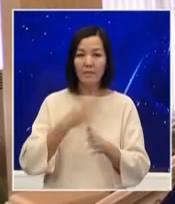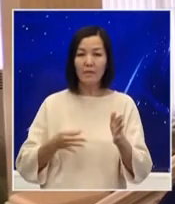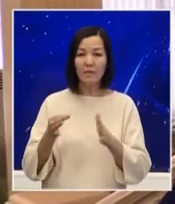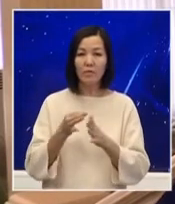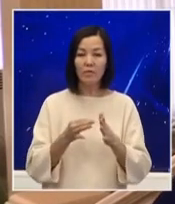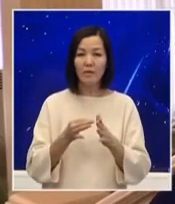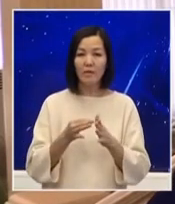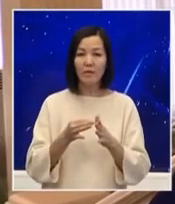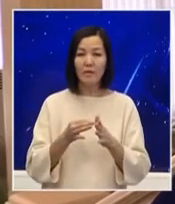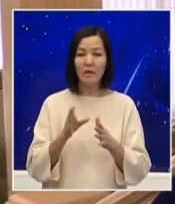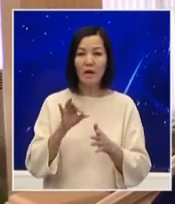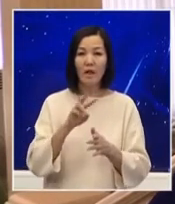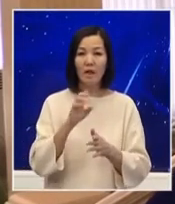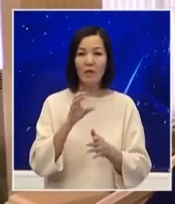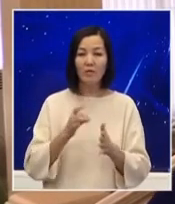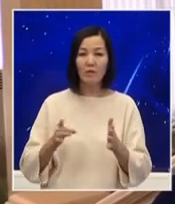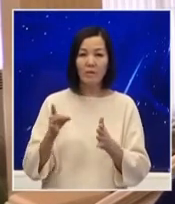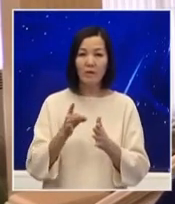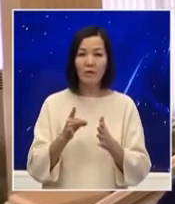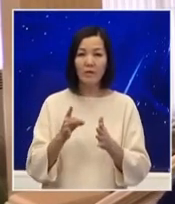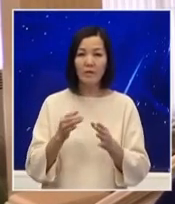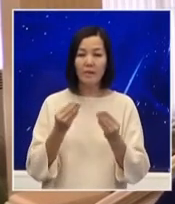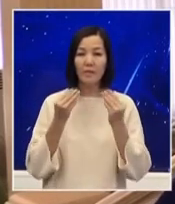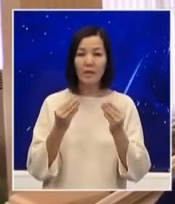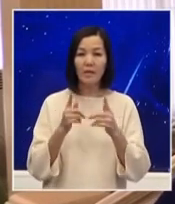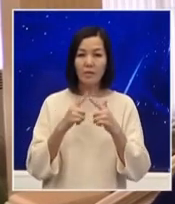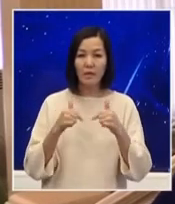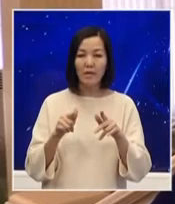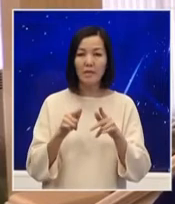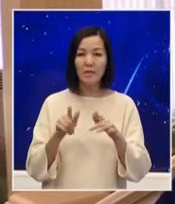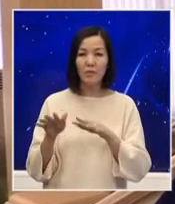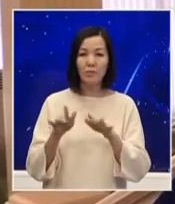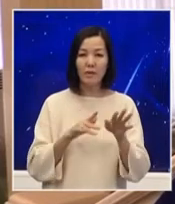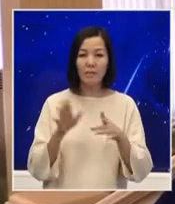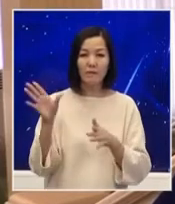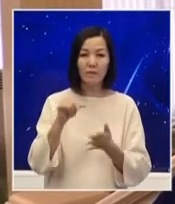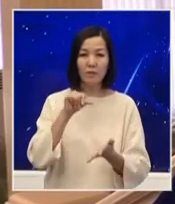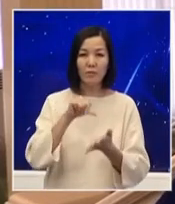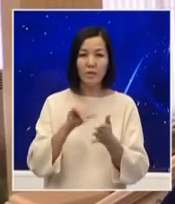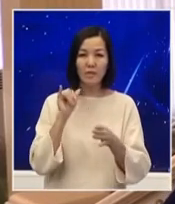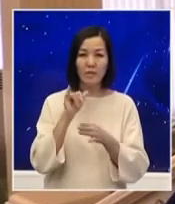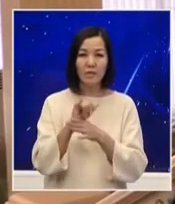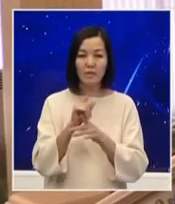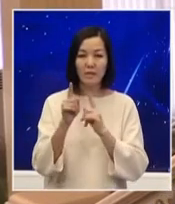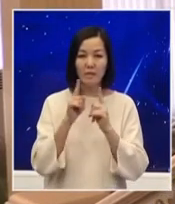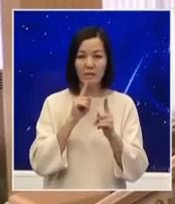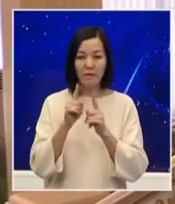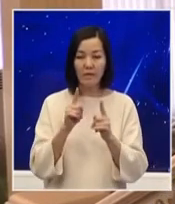и акимат Алакольского района за прекрасную организацию всех участников и гостей этой